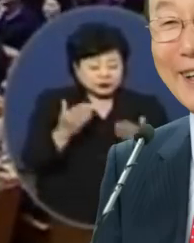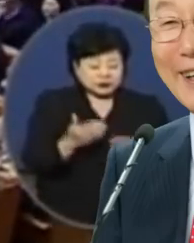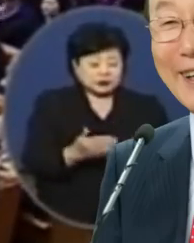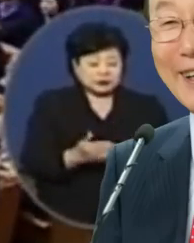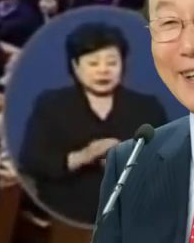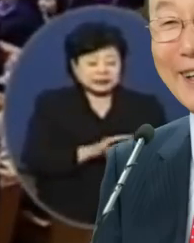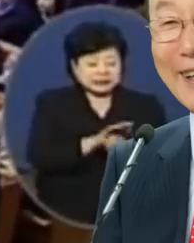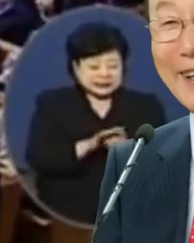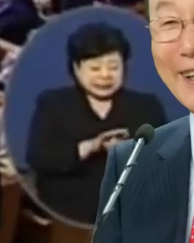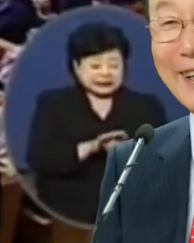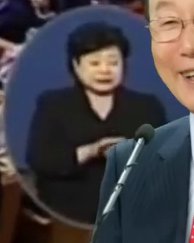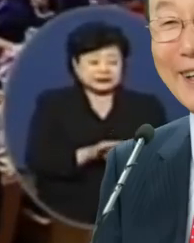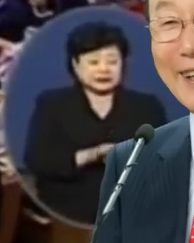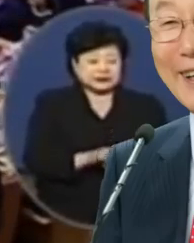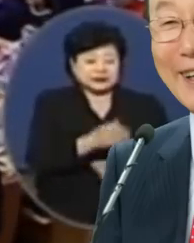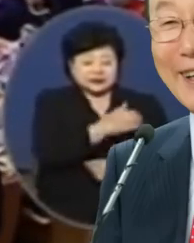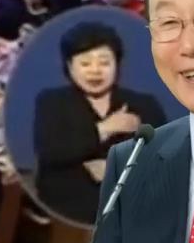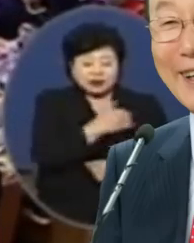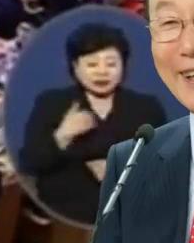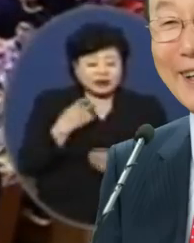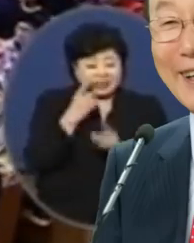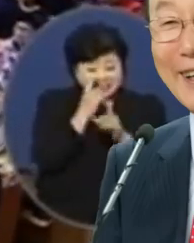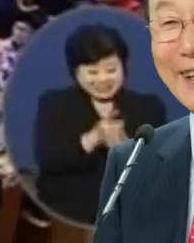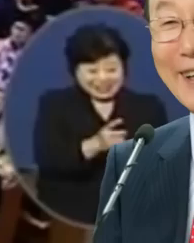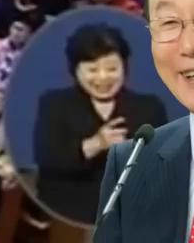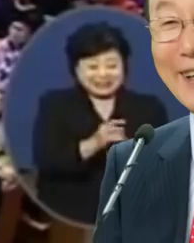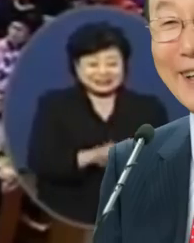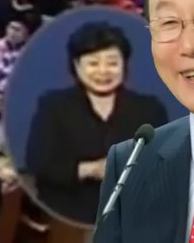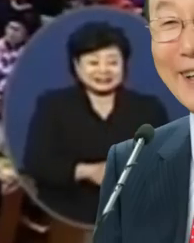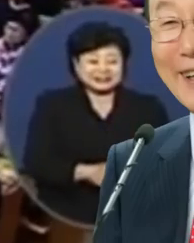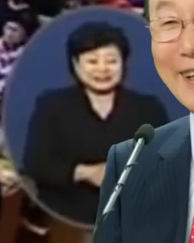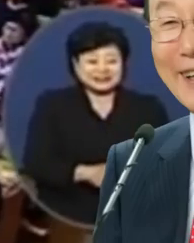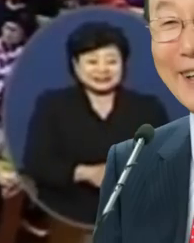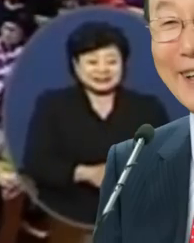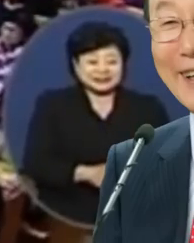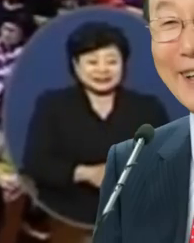우리를 사랑하시는 이로 말미암아 우리가 능력히 이기나니라.